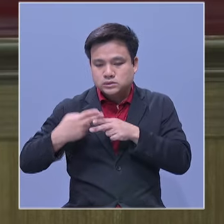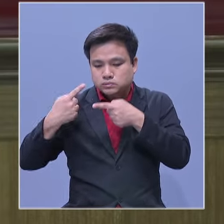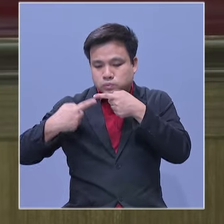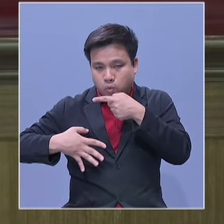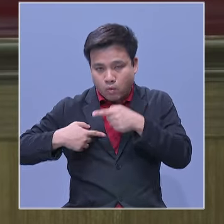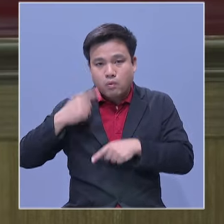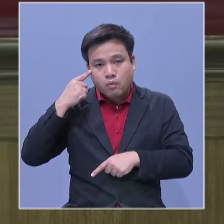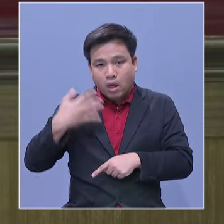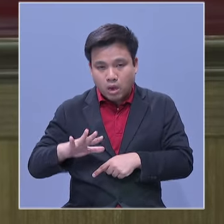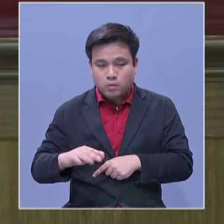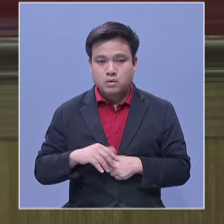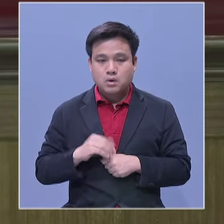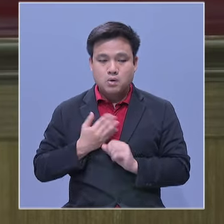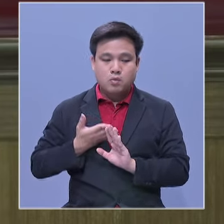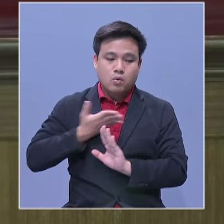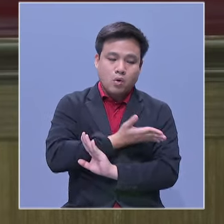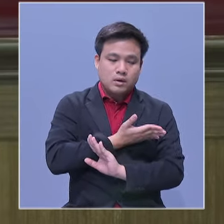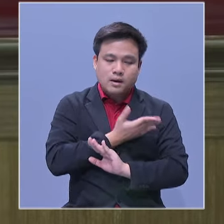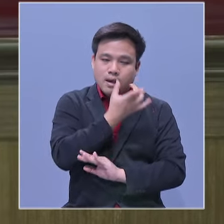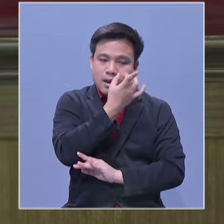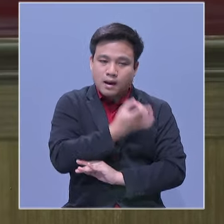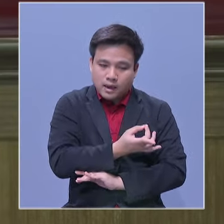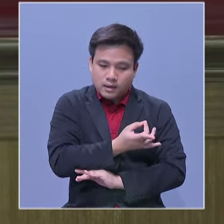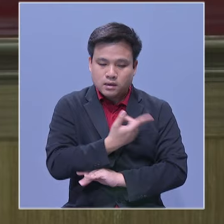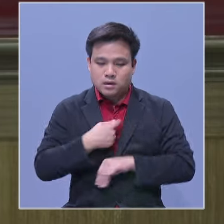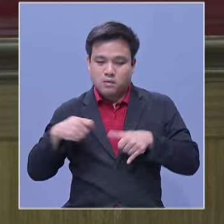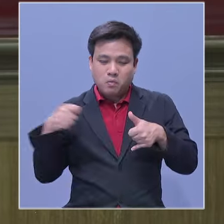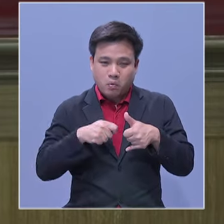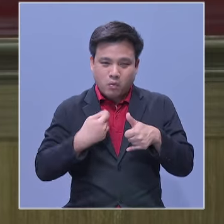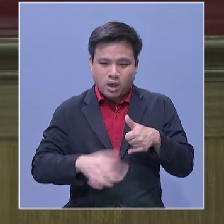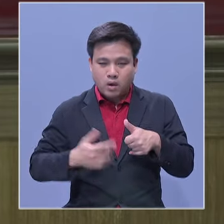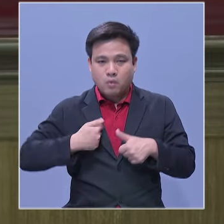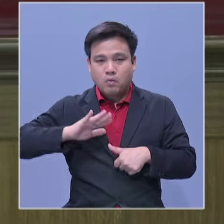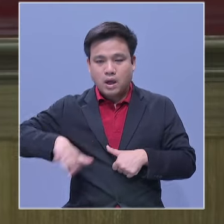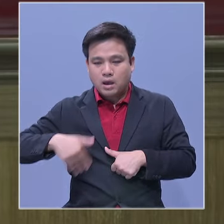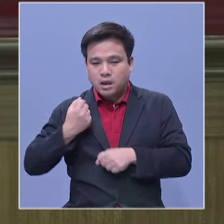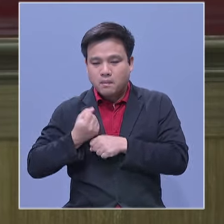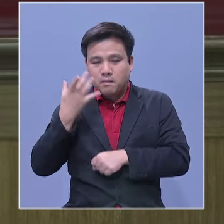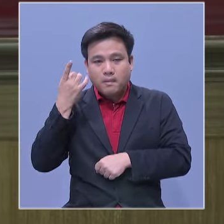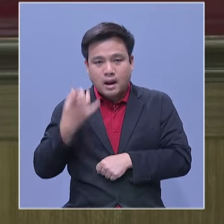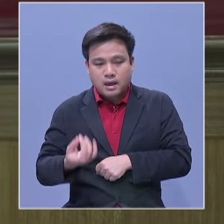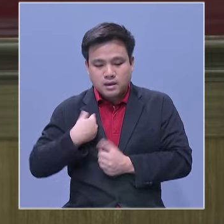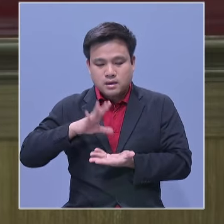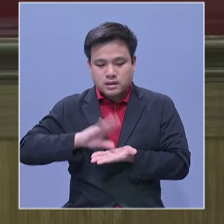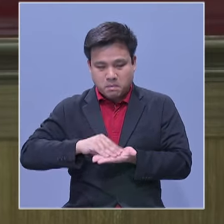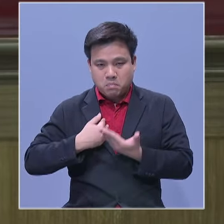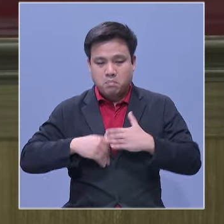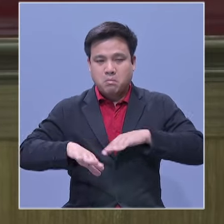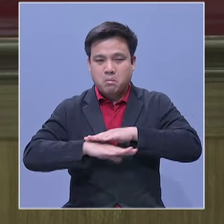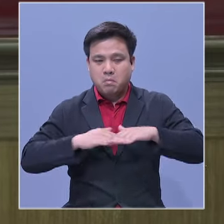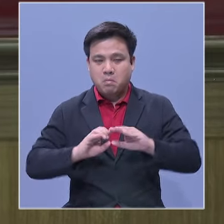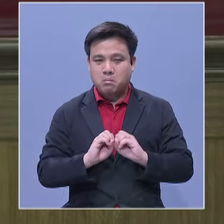หตุหลังเกิดเหตุมีการกระทำอย่างไรบ้างเรามีพยานหลักฐานครบถ้วนครับ น่าจะเป็นกลุ่มวัยรุ่น